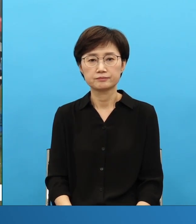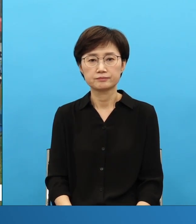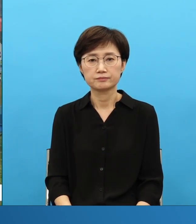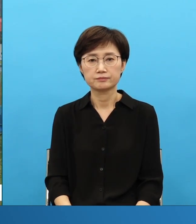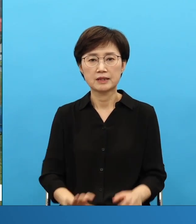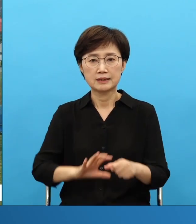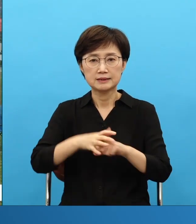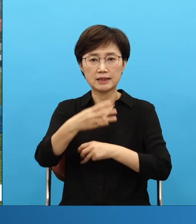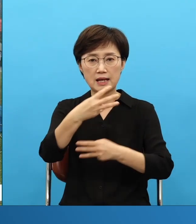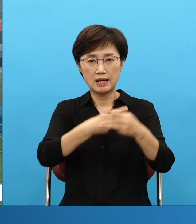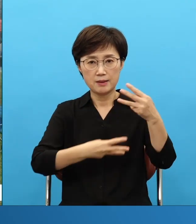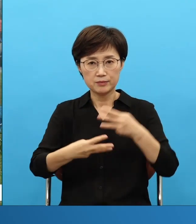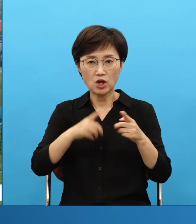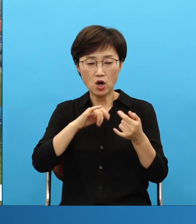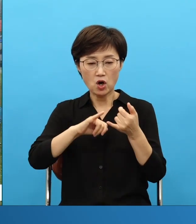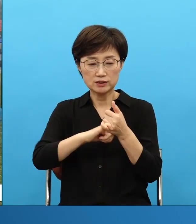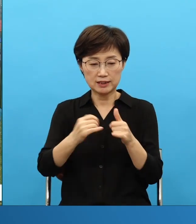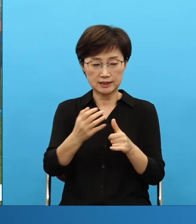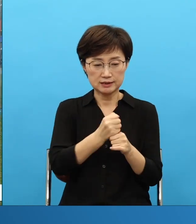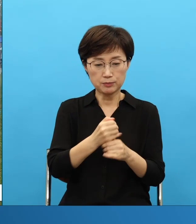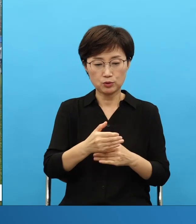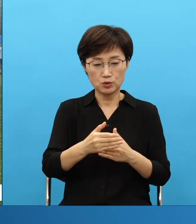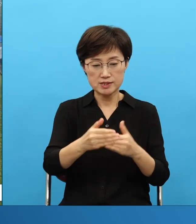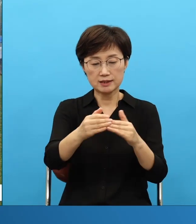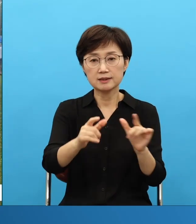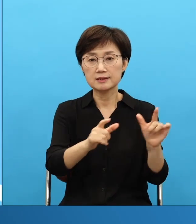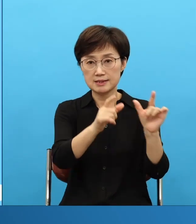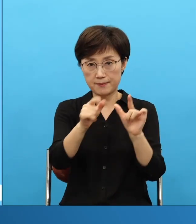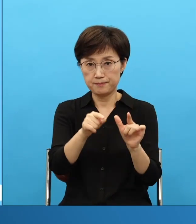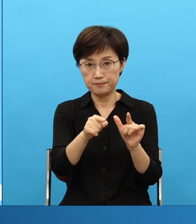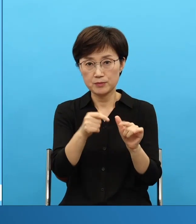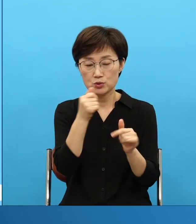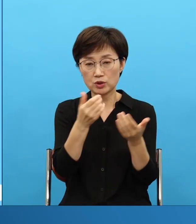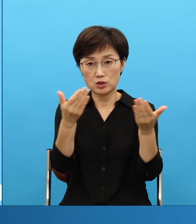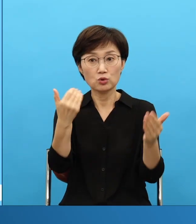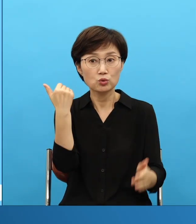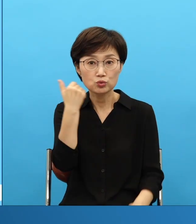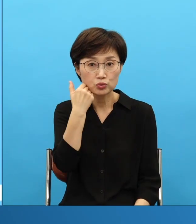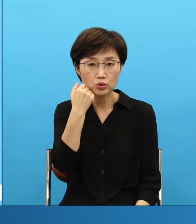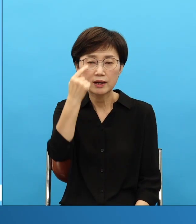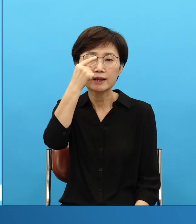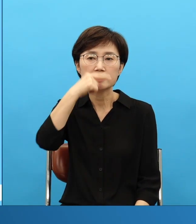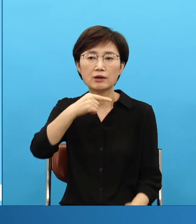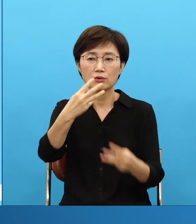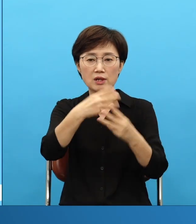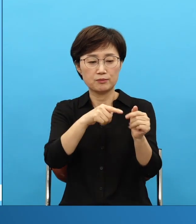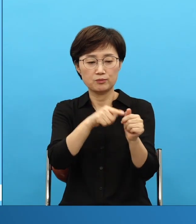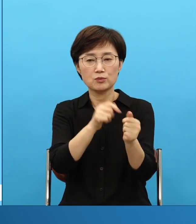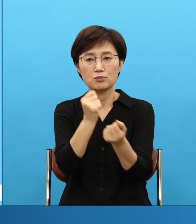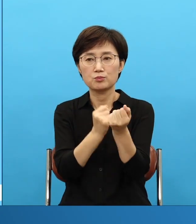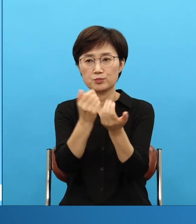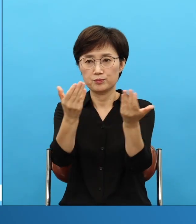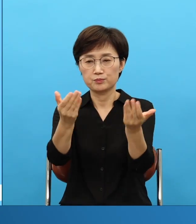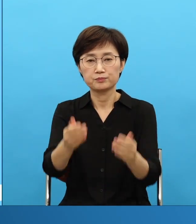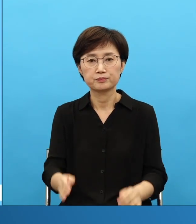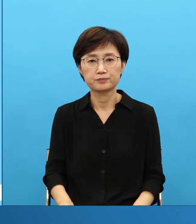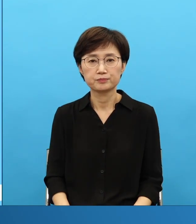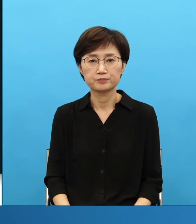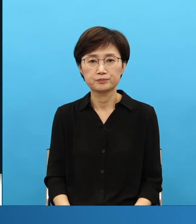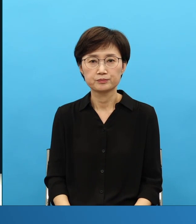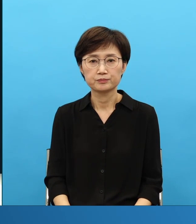전 세계 랩넌트들의 언약의 여정을 따라가는 랩넌트 전이 이번 주는 태국 랩넌트 소식을 전합니다.